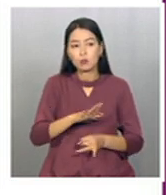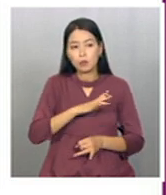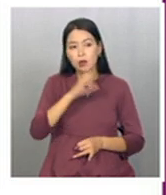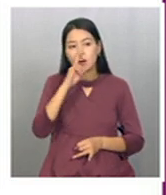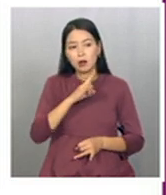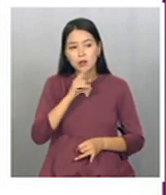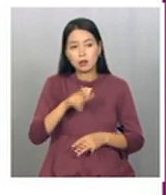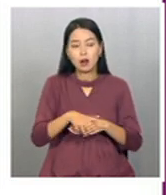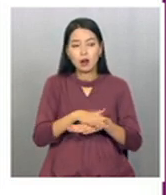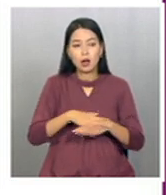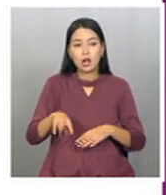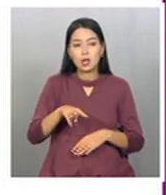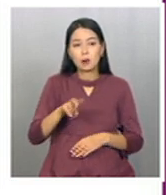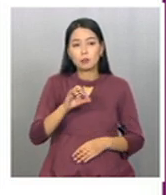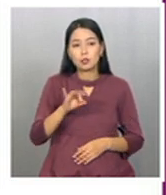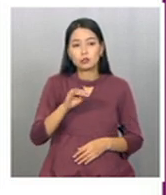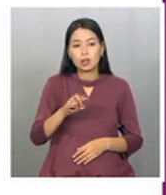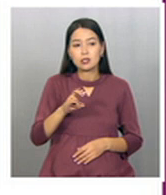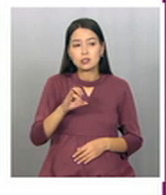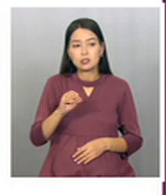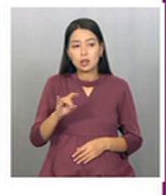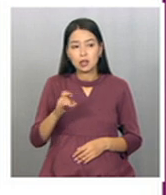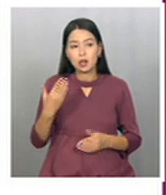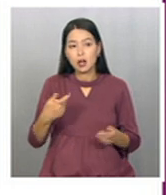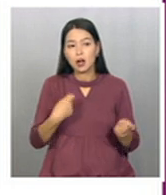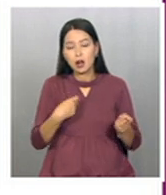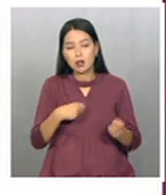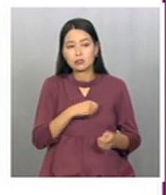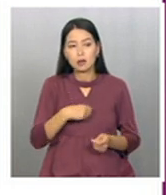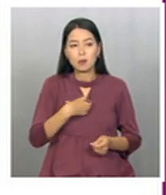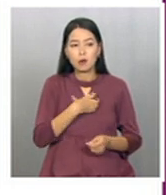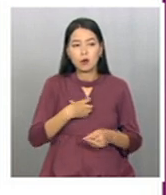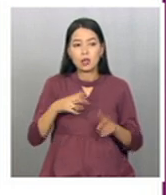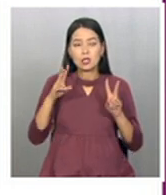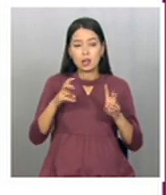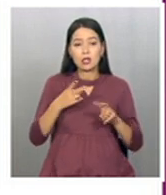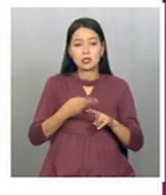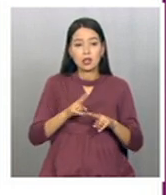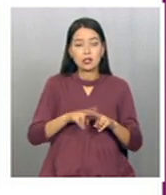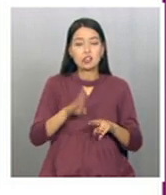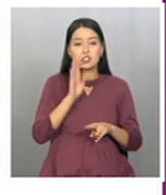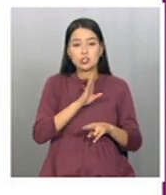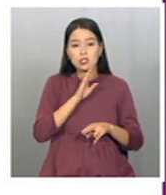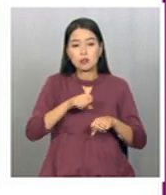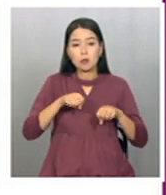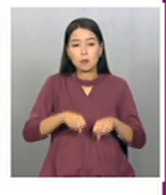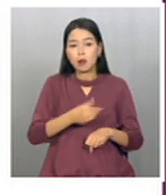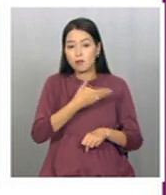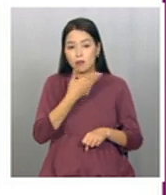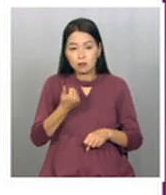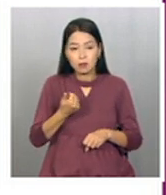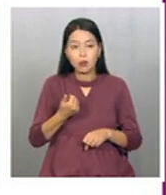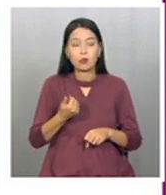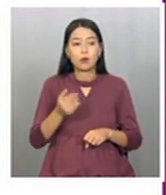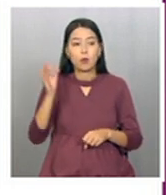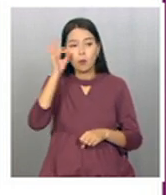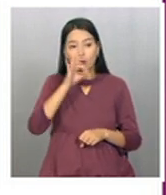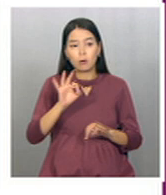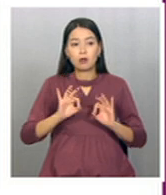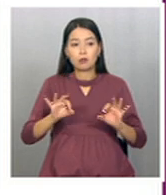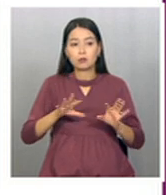Біржан Сара айтысының да өзекті тақырыбы әйел теңсіздігі. Айтыста көтерілген мәселе қазақ және